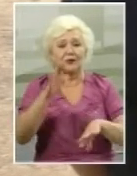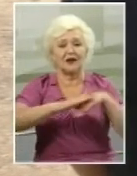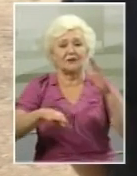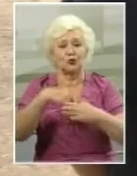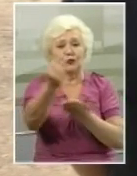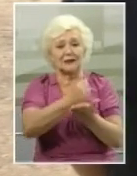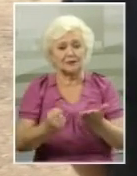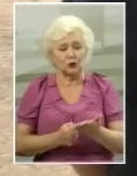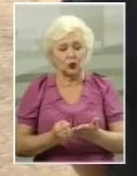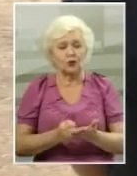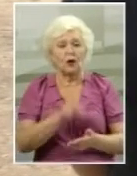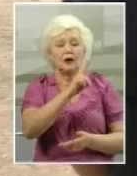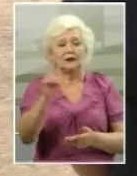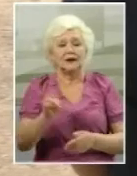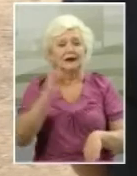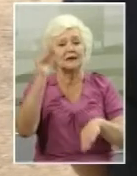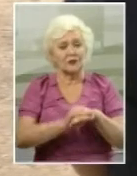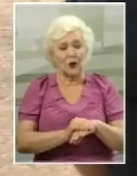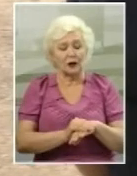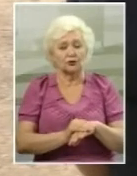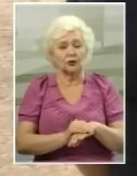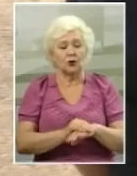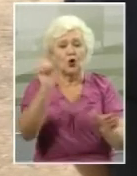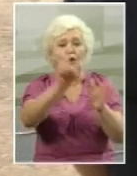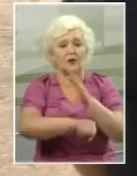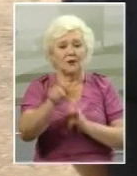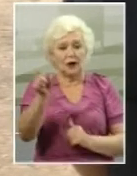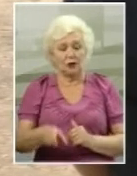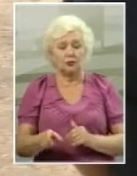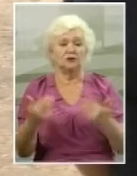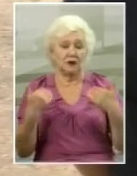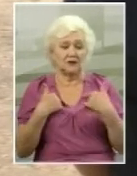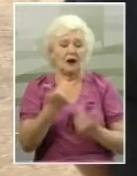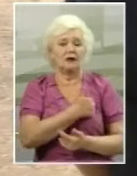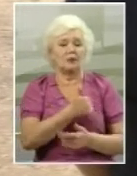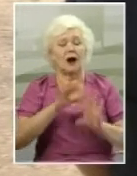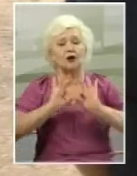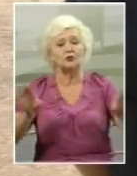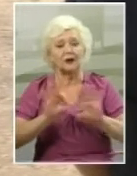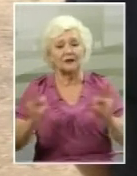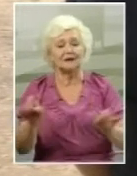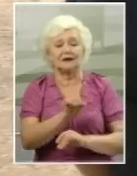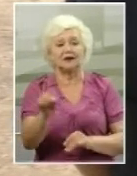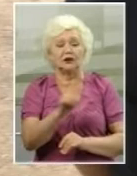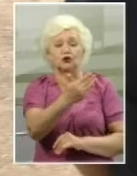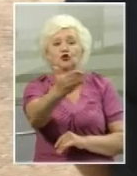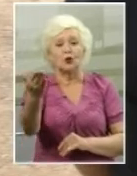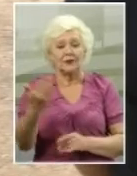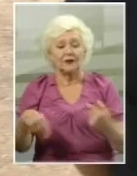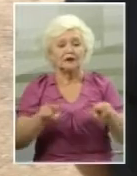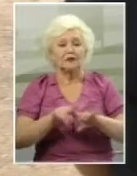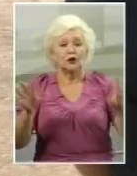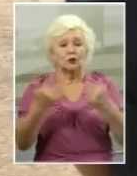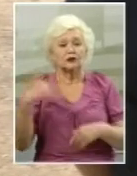який де-факто вбиває людей. Я намагаюся пояснити, що він в такому